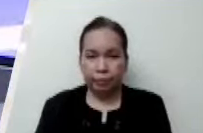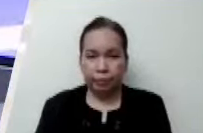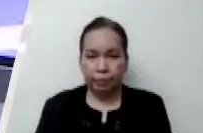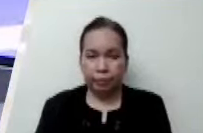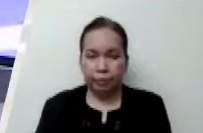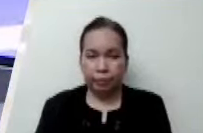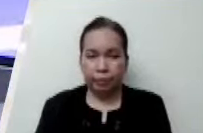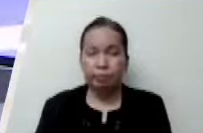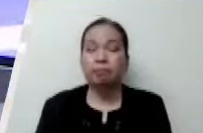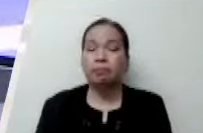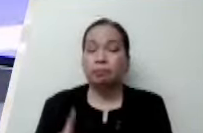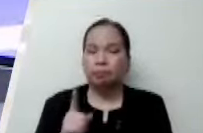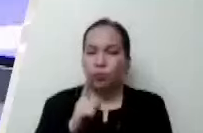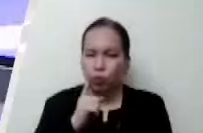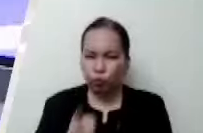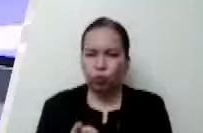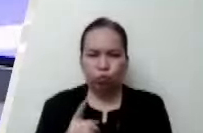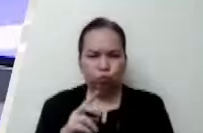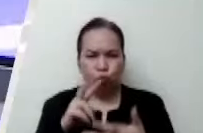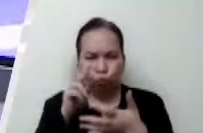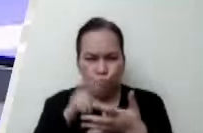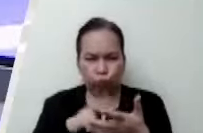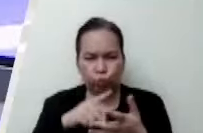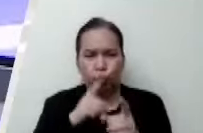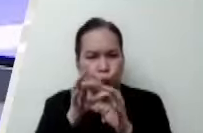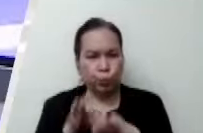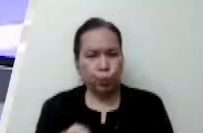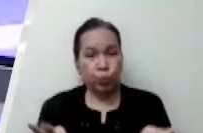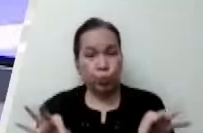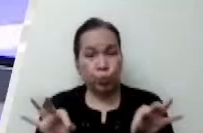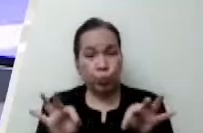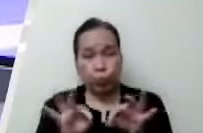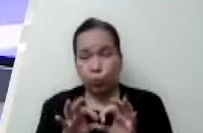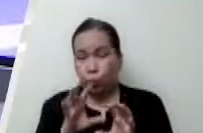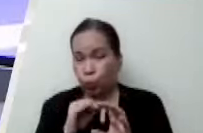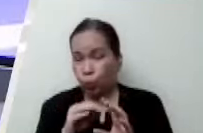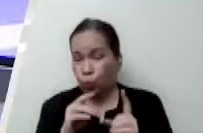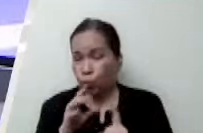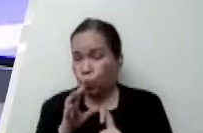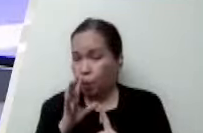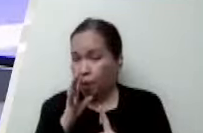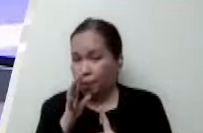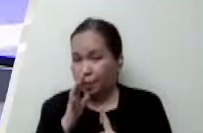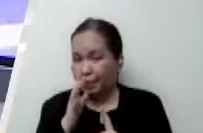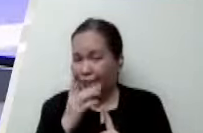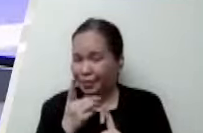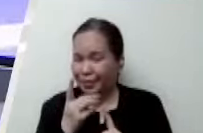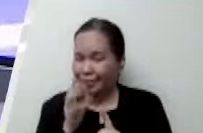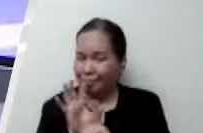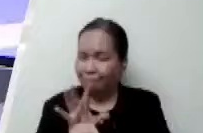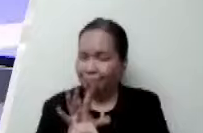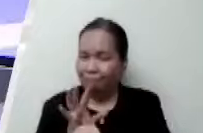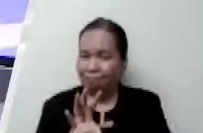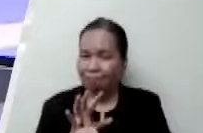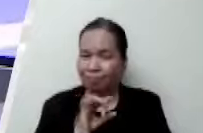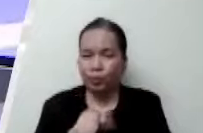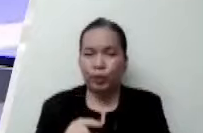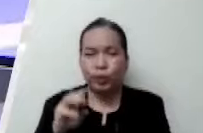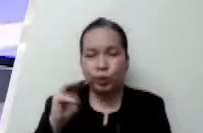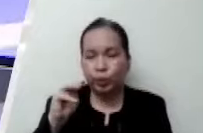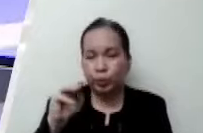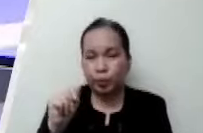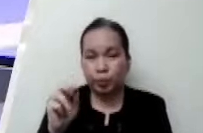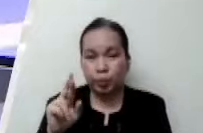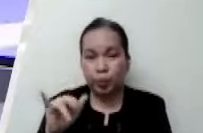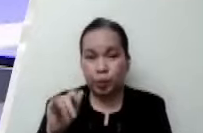Breeding is important para kay Kapuso Primetime Queen at mommy of two na si Marian Rivera. Kaya naman na-enjoy niya ang pamamahagi ng mga libro